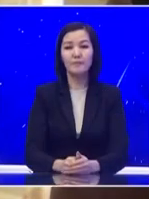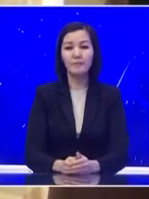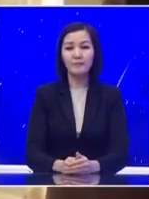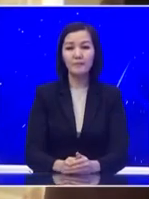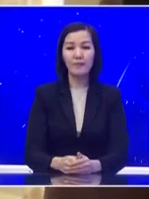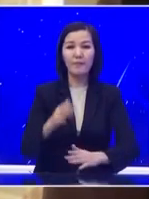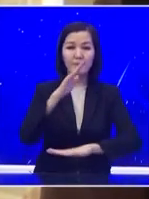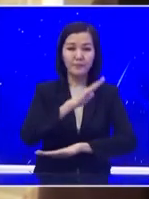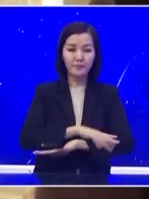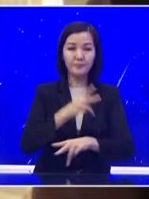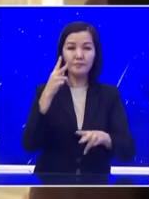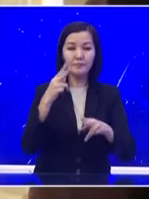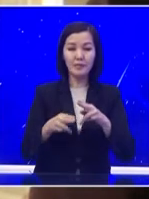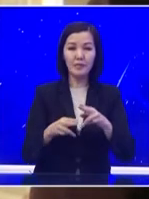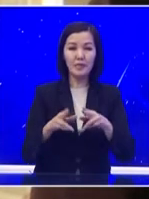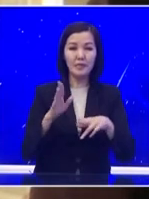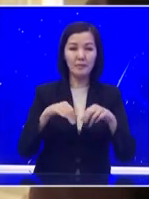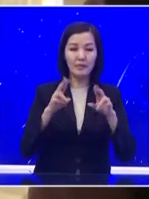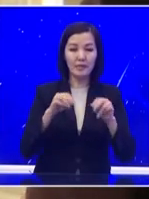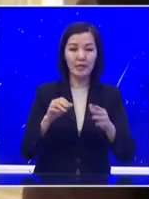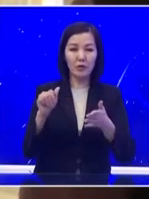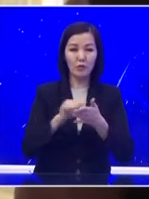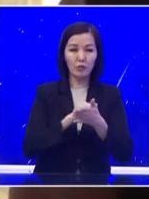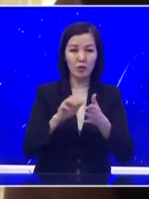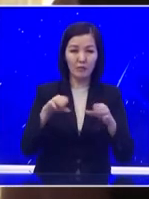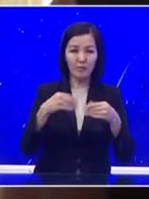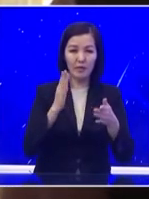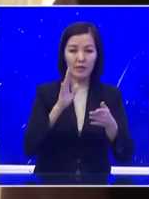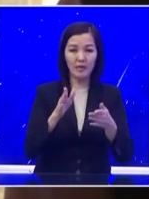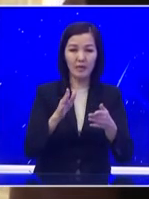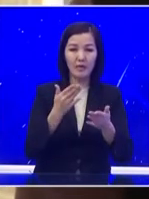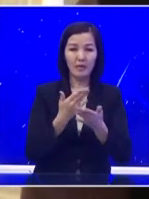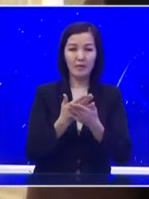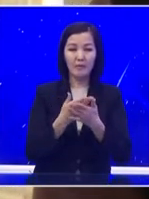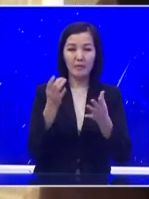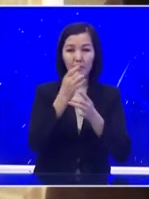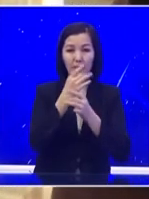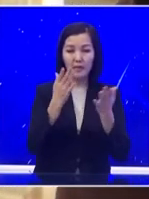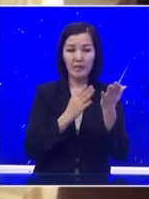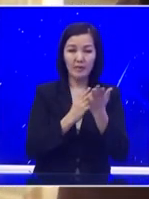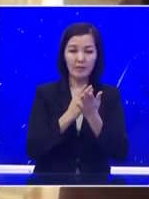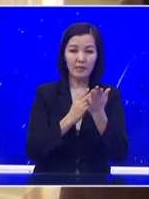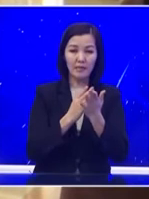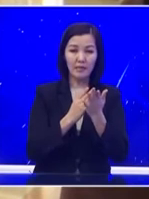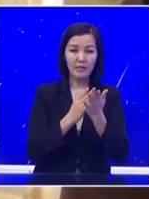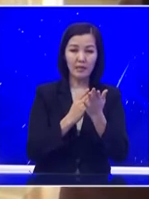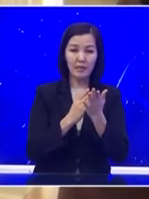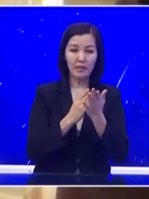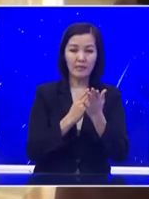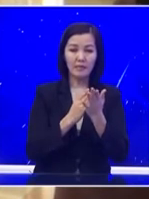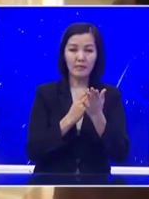Тренингтер біткеннен кейін арнайы сертификат беріледі. Себебі мына мәдениет қызметкерлерінде жеке